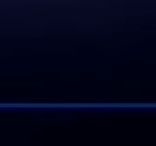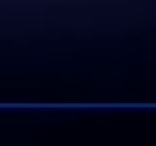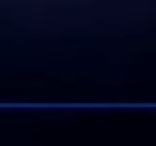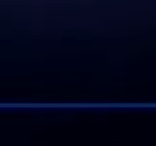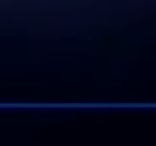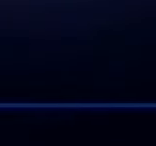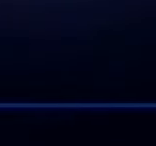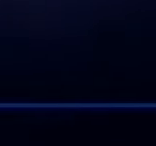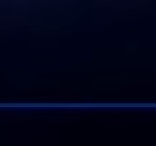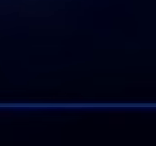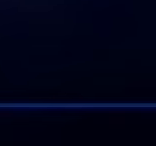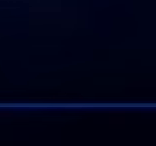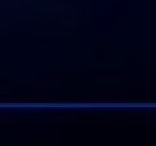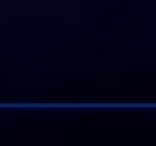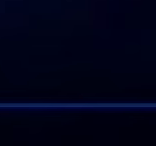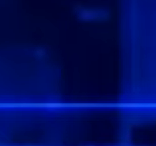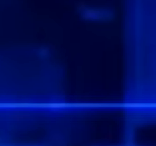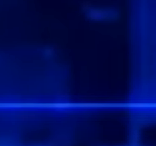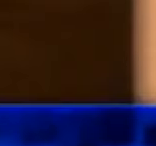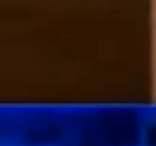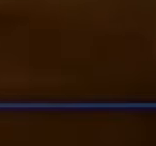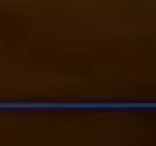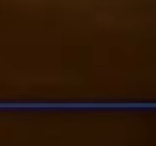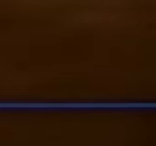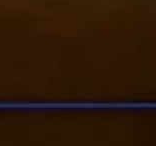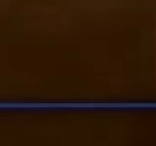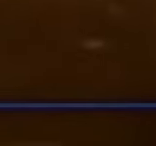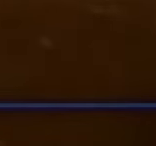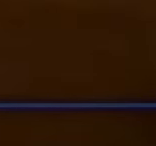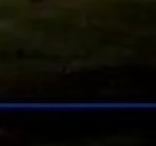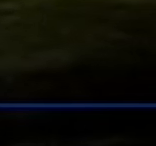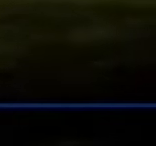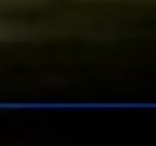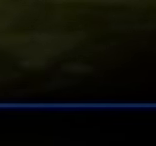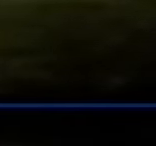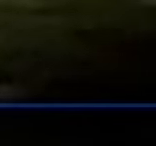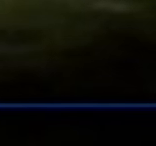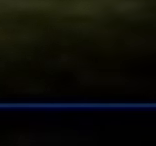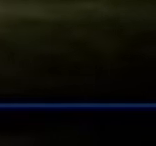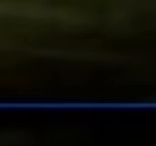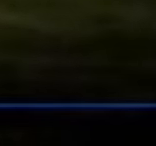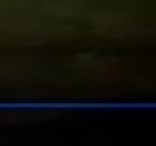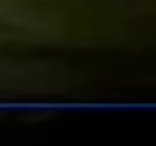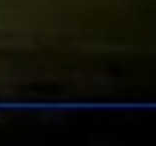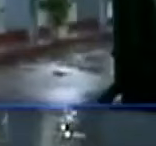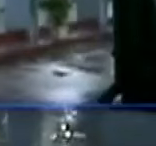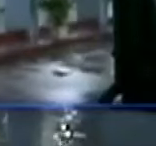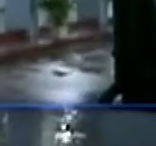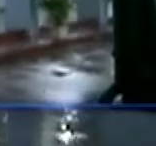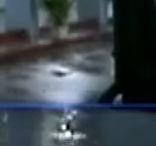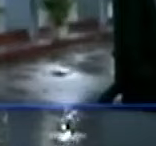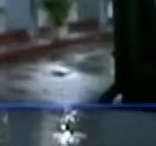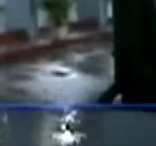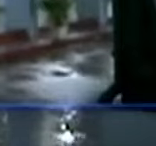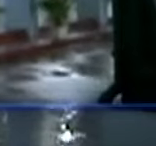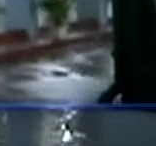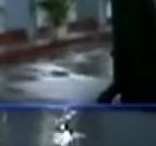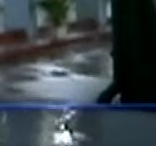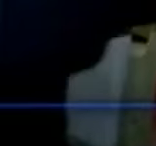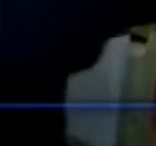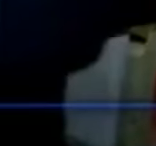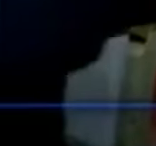umuloy ligaw na bala sa NLEX. Level ng tubig sa Marikina River patuloy pang tumaas. Mga residenteng malapit